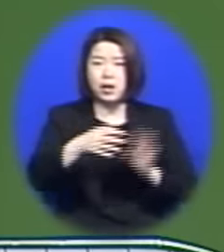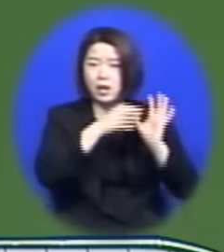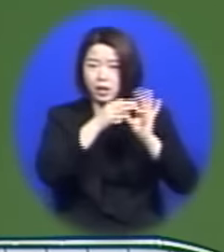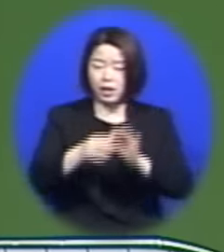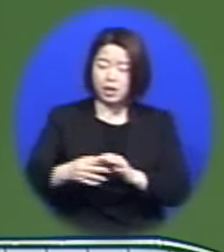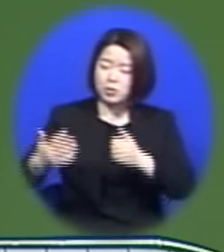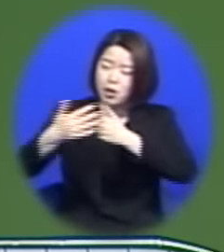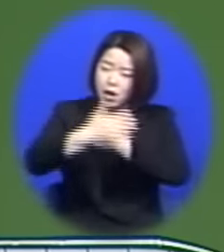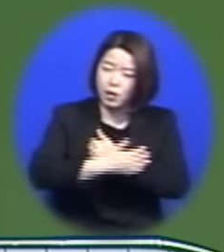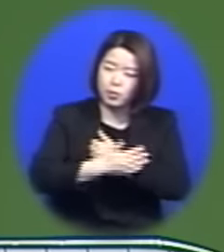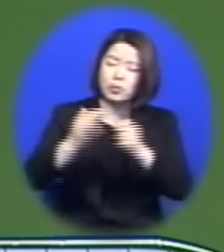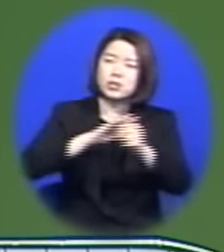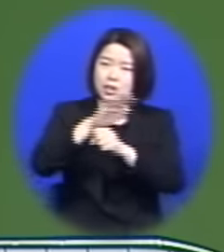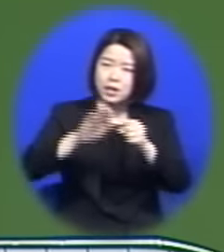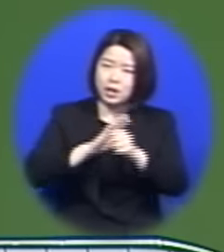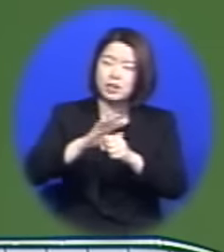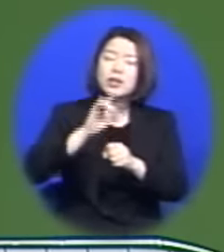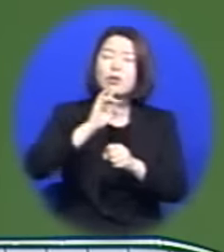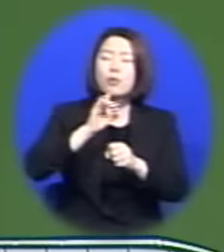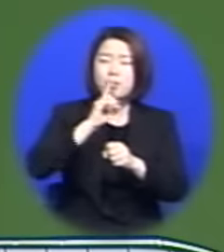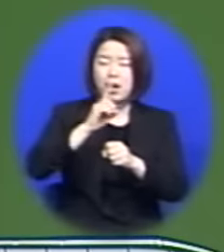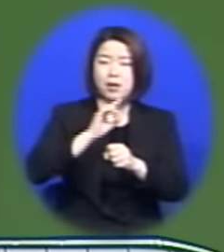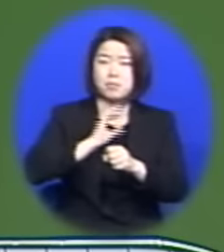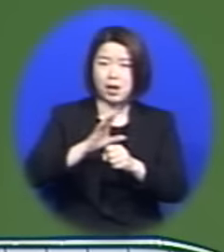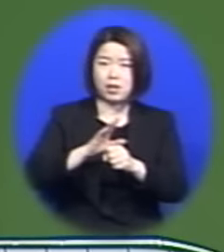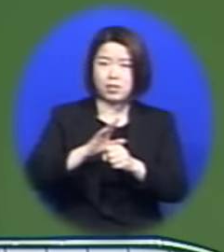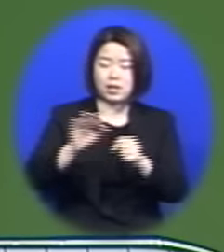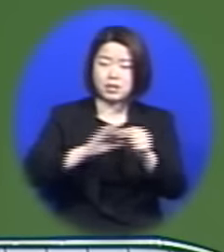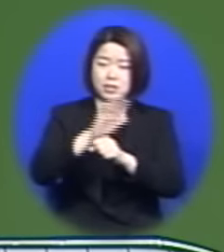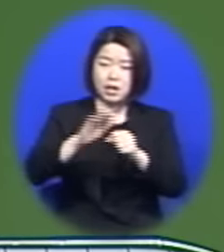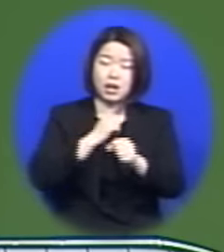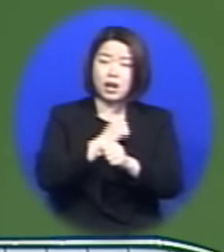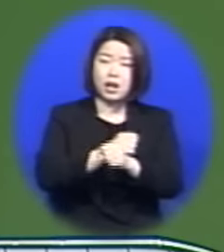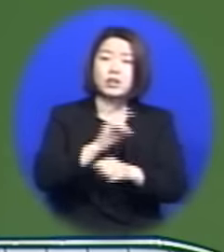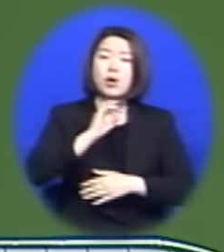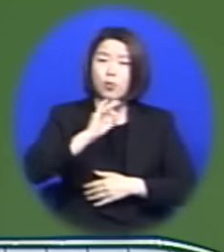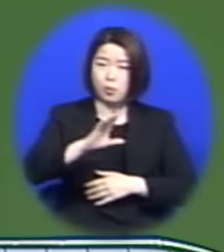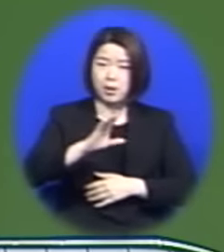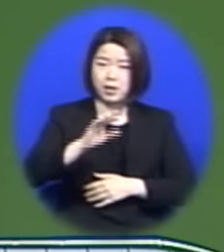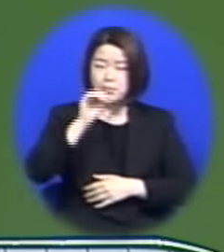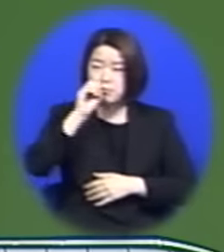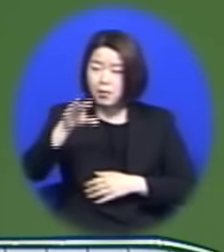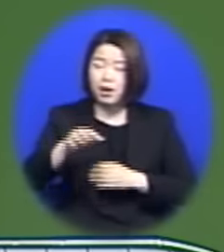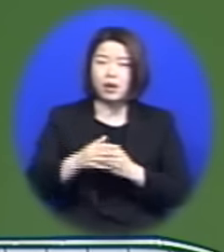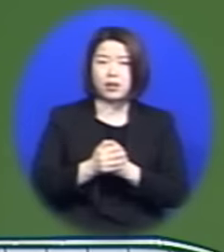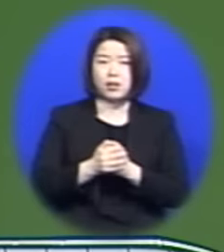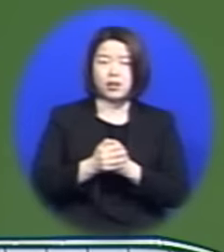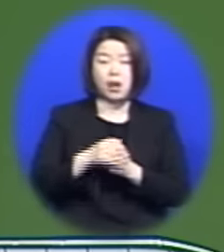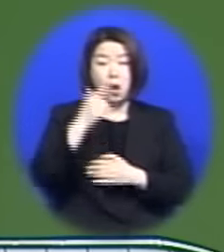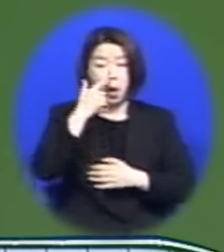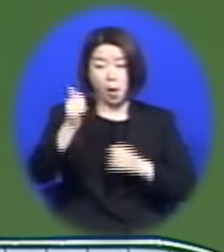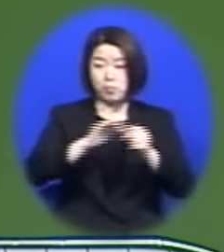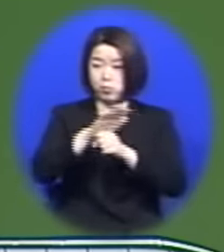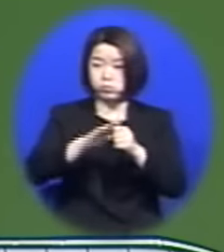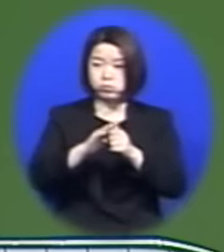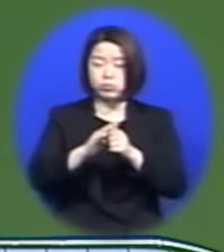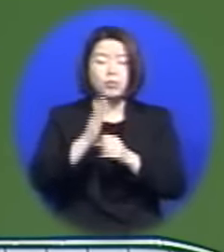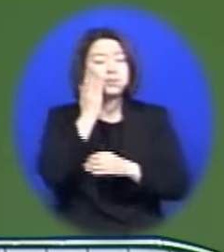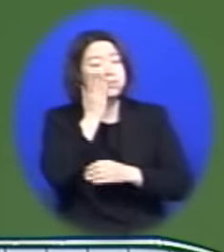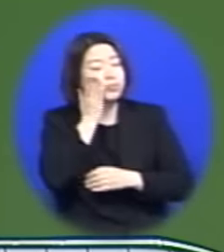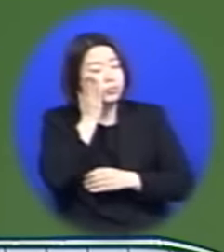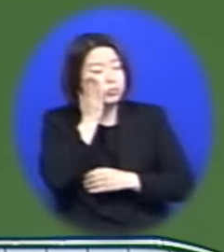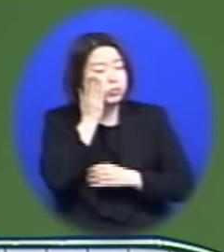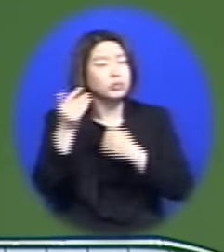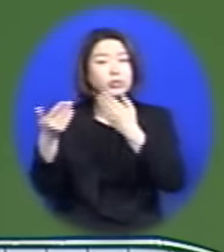사랑한다고만 이야기해 줘 사랑한다고만 이야기해 주는 거 근데 그 아빠가 사랑한다고 이야기하고 뺨을 부벼 주는